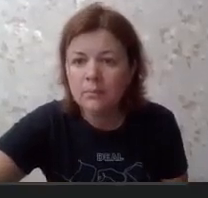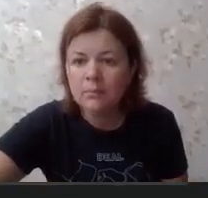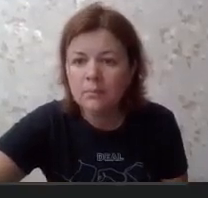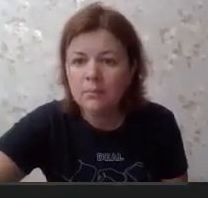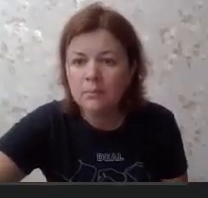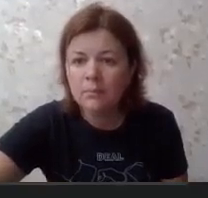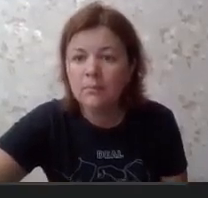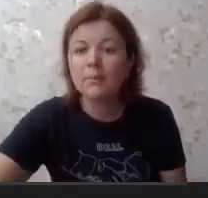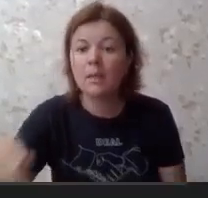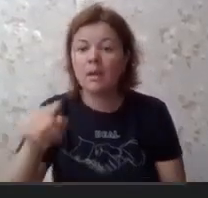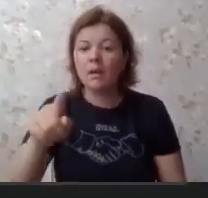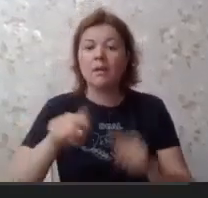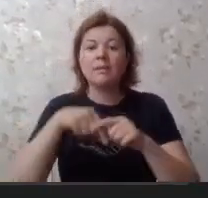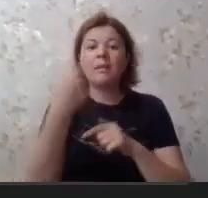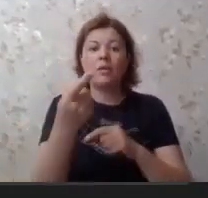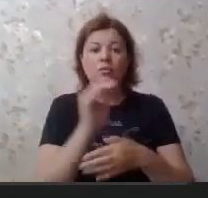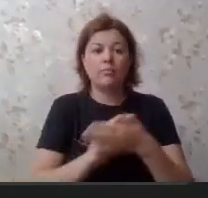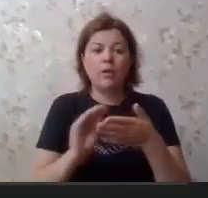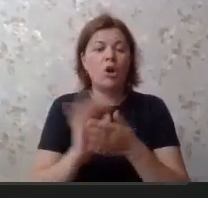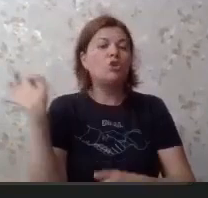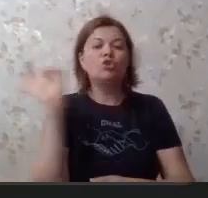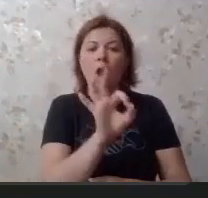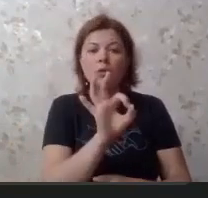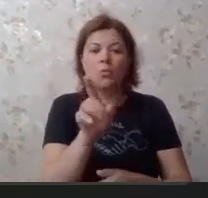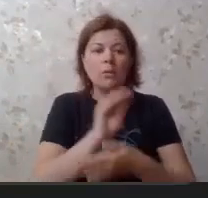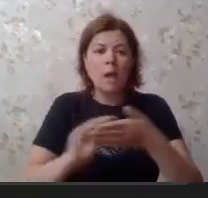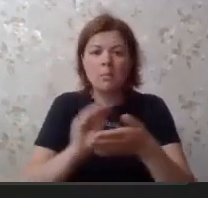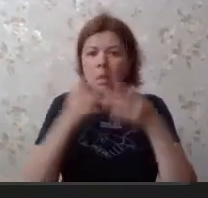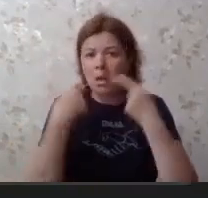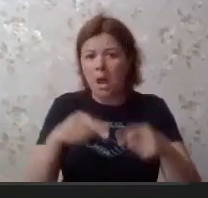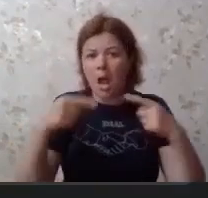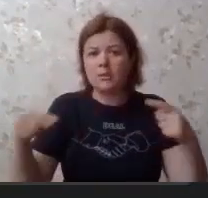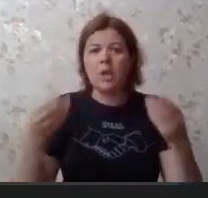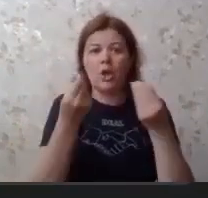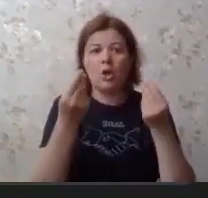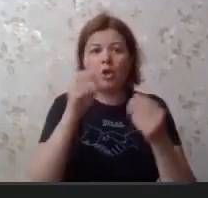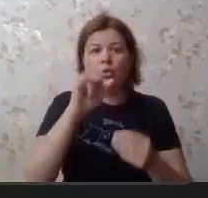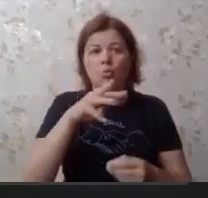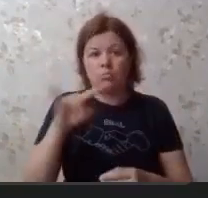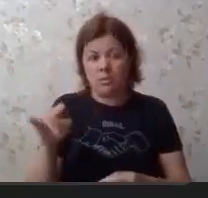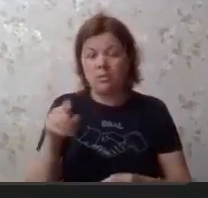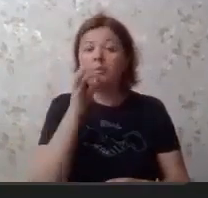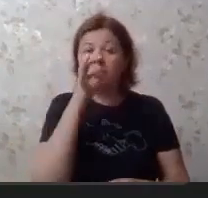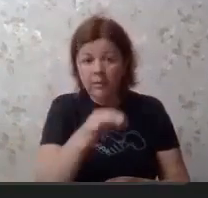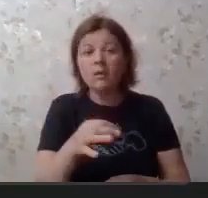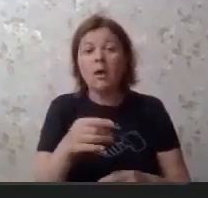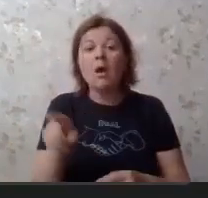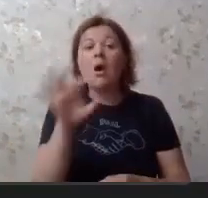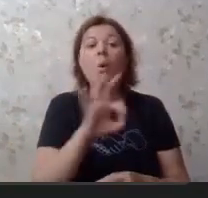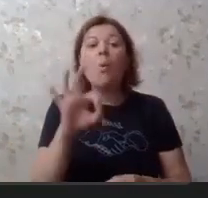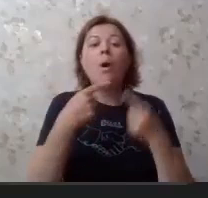Часто встречаются совершенно разные суммы. Ну вот по поводу разных сумм, как я уже говорил, здесь проблема может быть